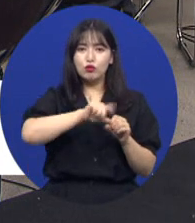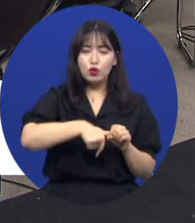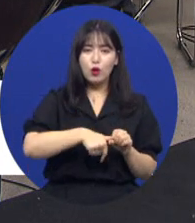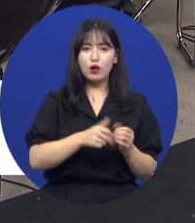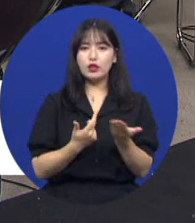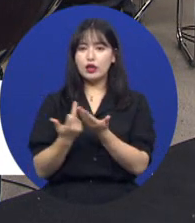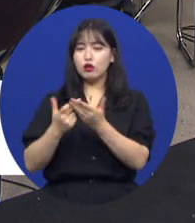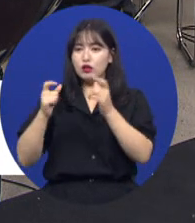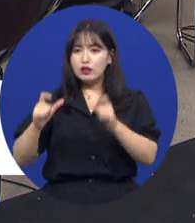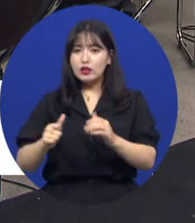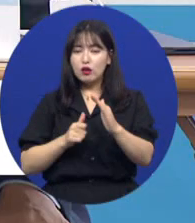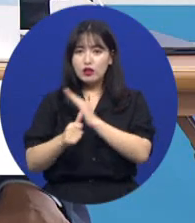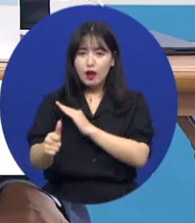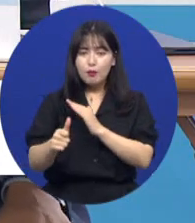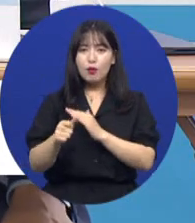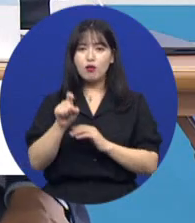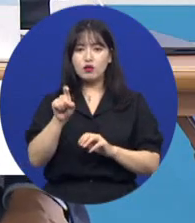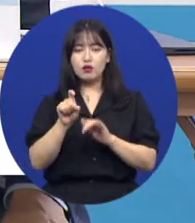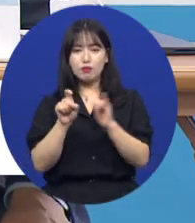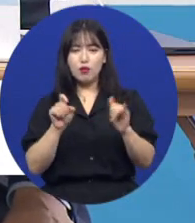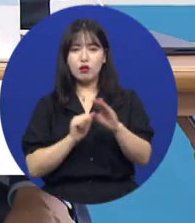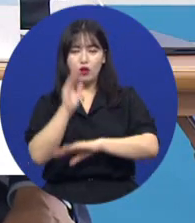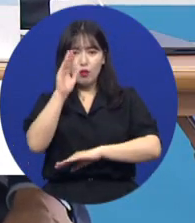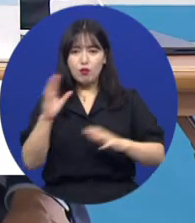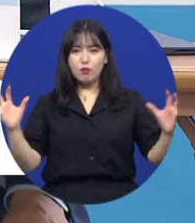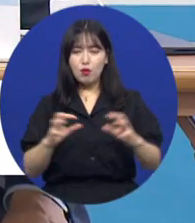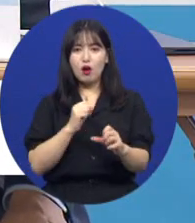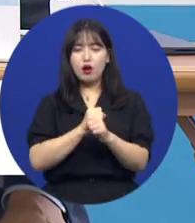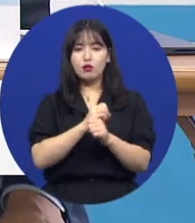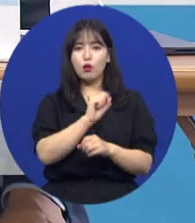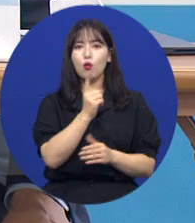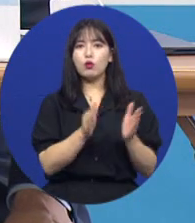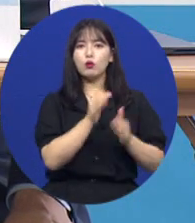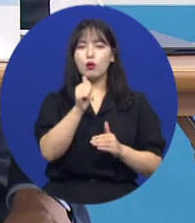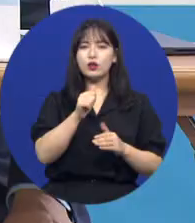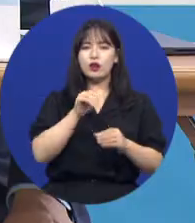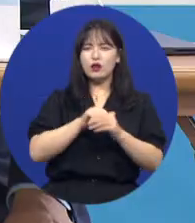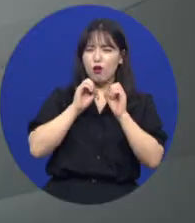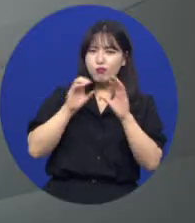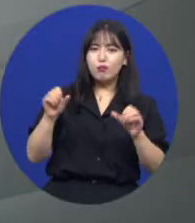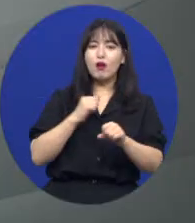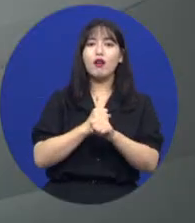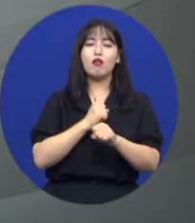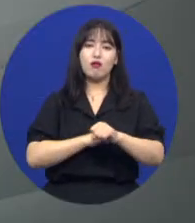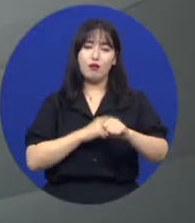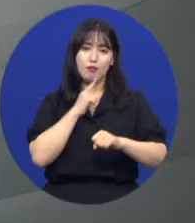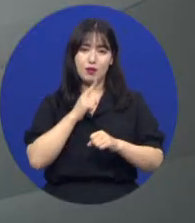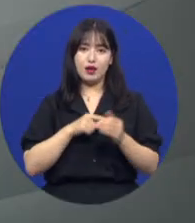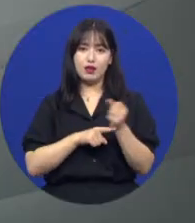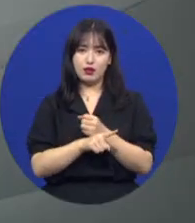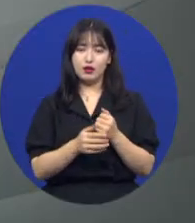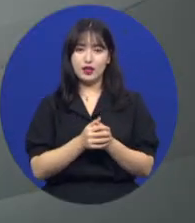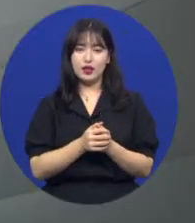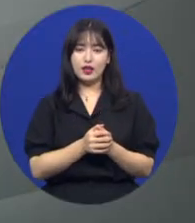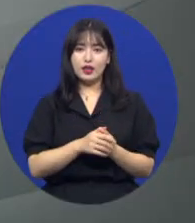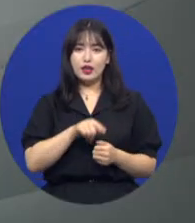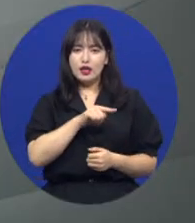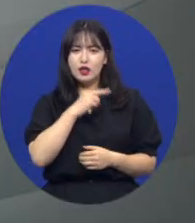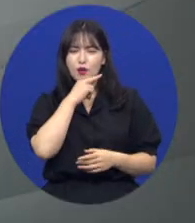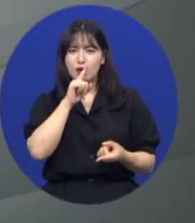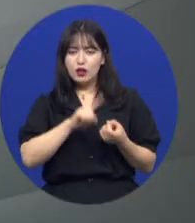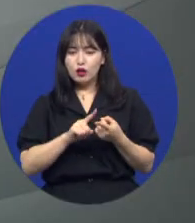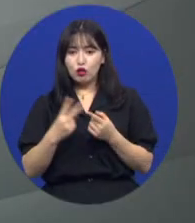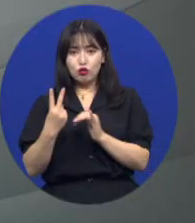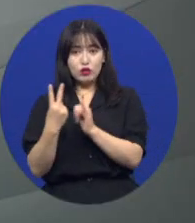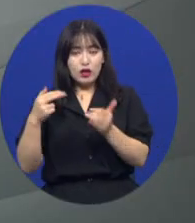대표 10여 명이 모인 자리에서 우영은 누구의 선거운동을 했다는 겁니다 검찰의 혐의에 대해 2 인사는